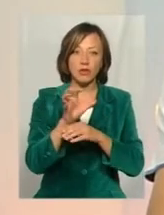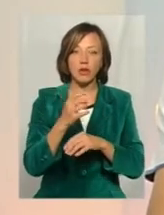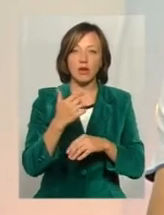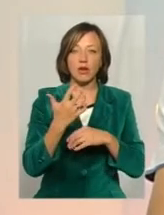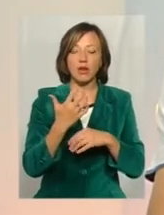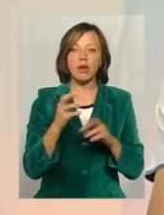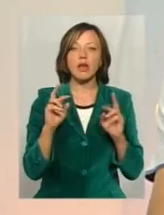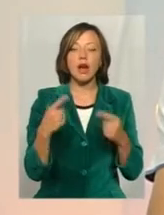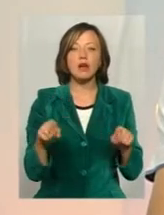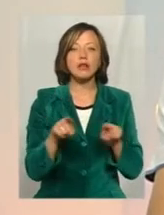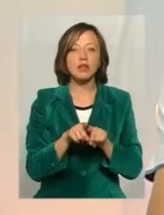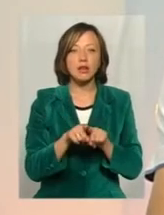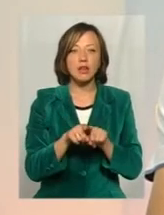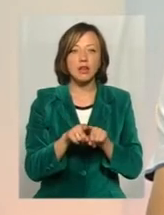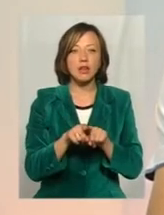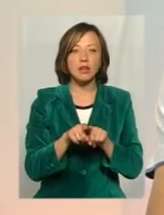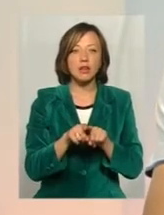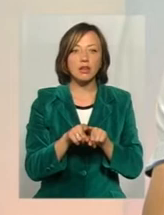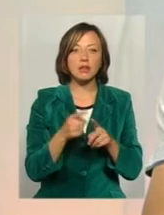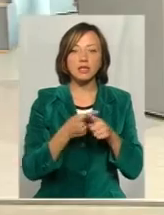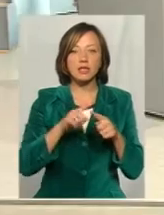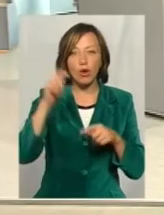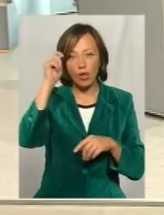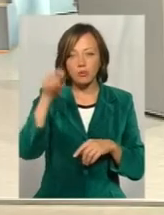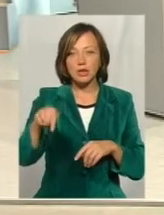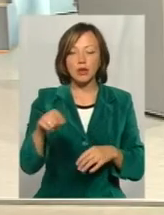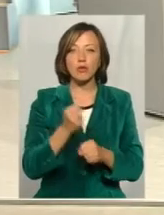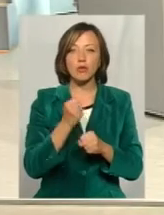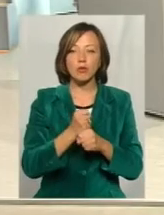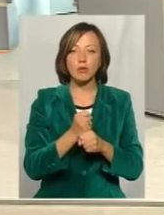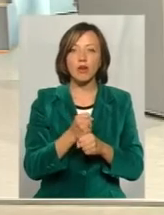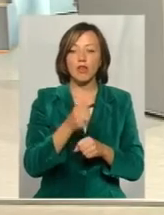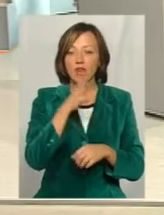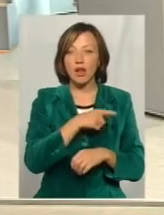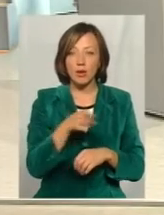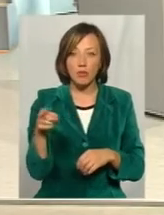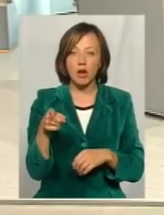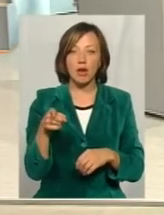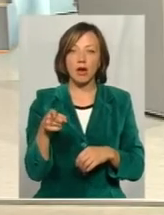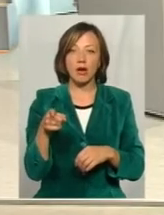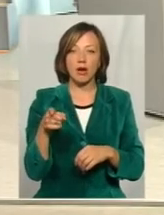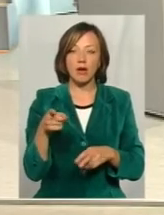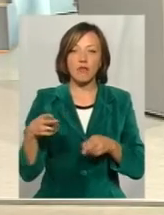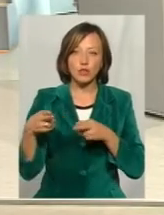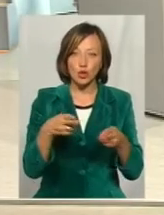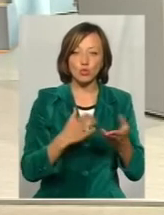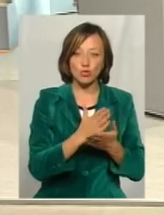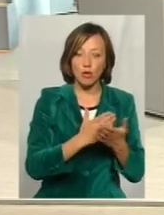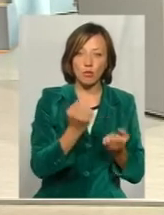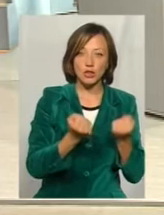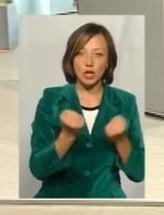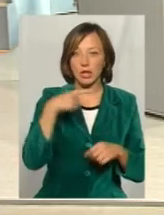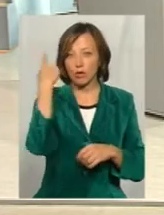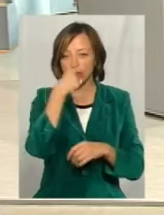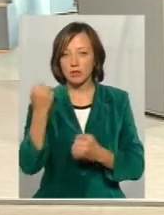вами зв'язати, щоб дати вам цей номер машини і чути ці хлопці на роботі, на робоче время. Виїжджають на службовій машині і на